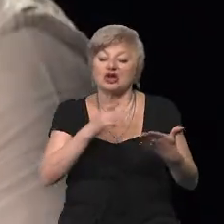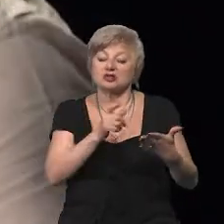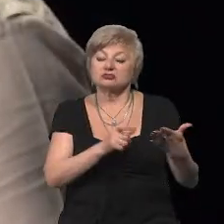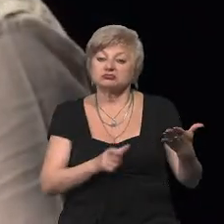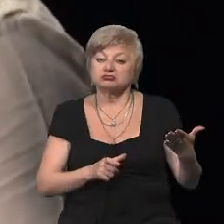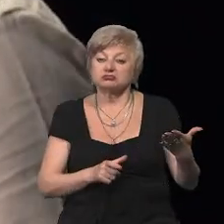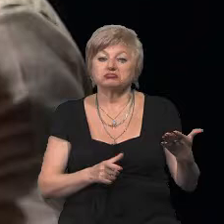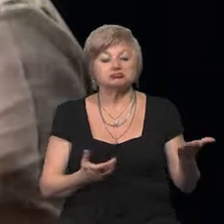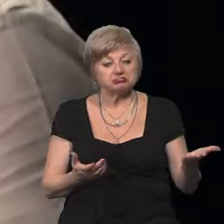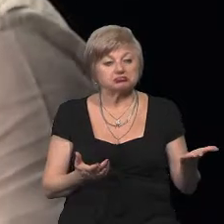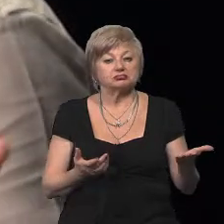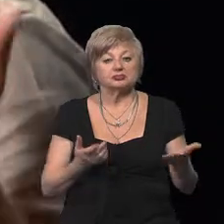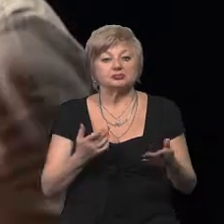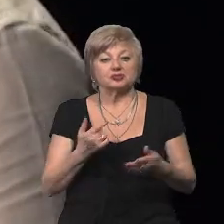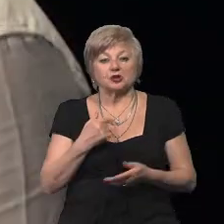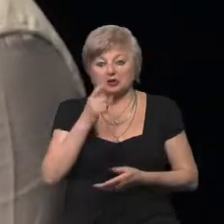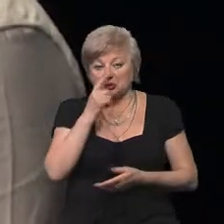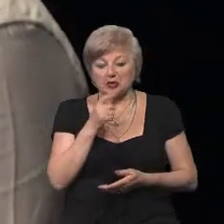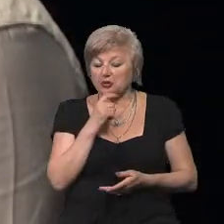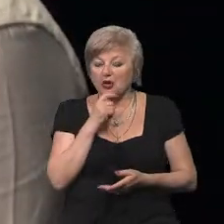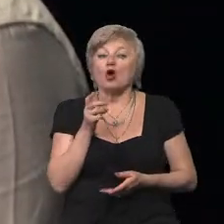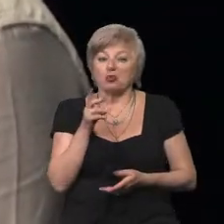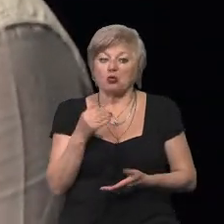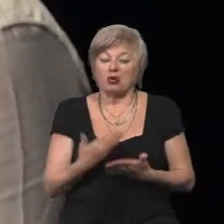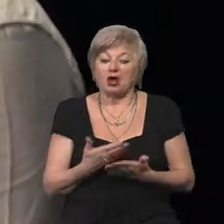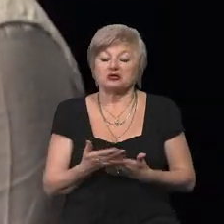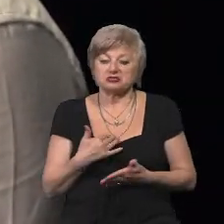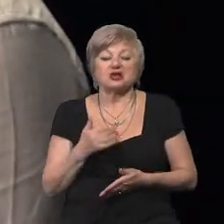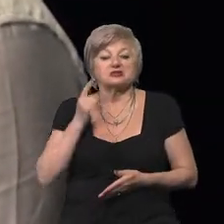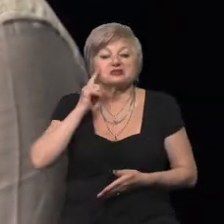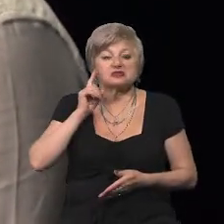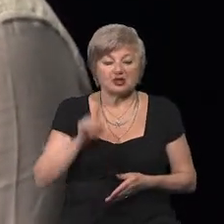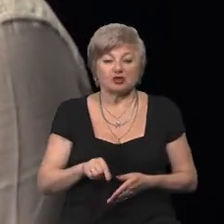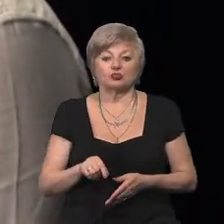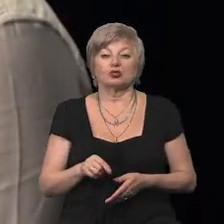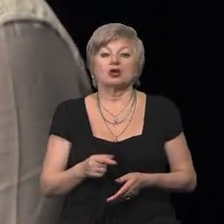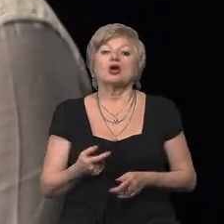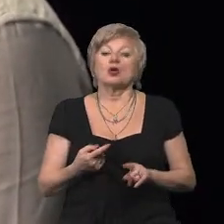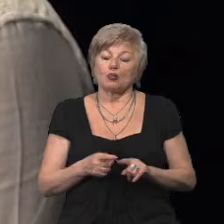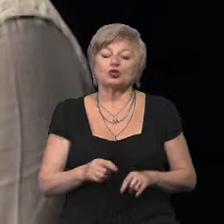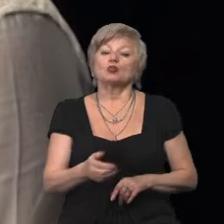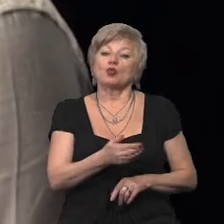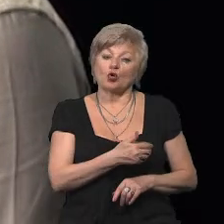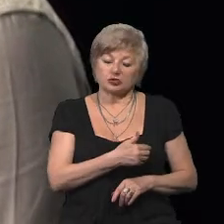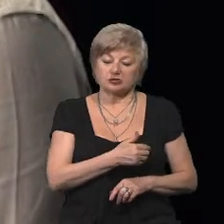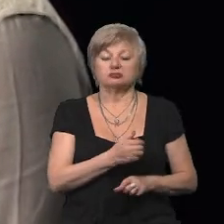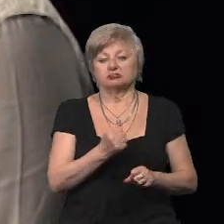ее откуда-то знаешь, не понимаешь откуда, но ты ее слышал. То есть вот такая работа, которую мы хотим подарить. Ну,